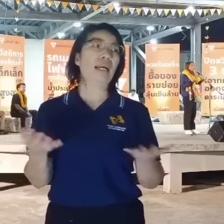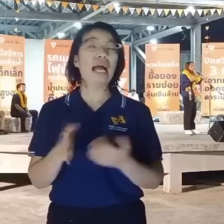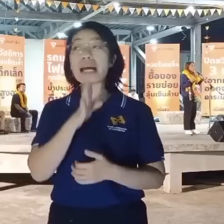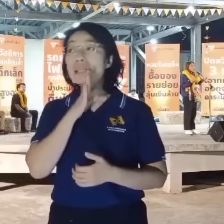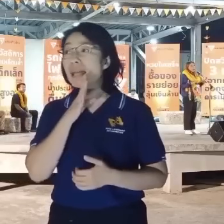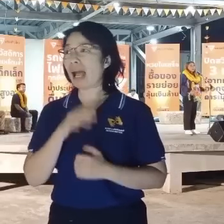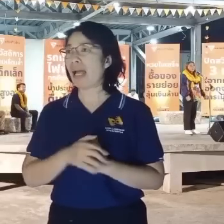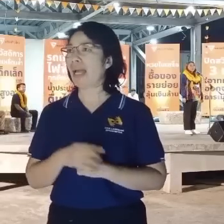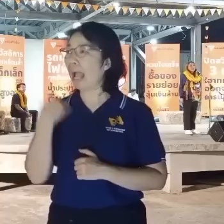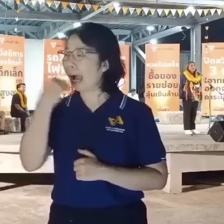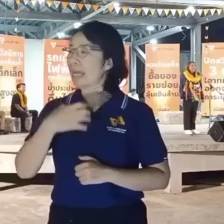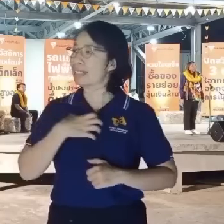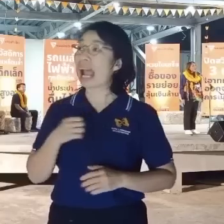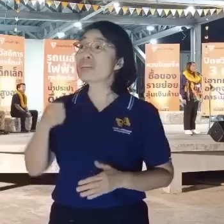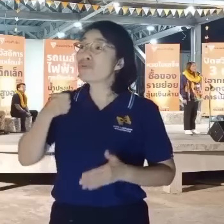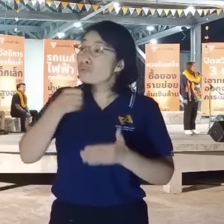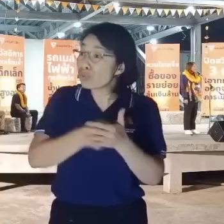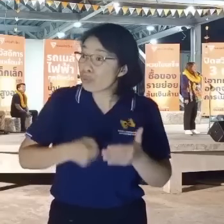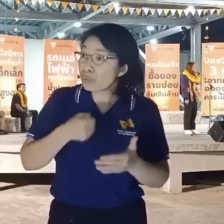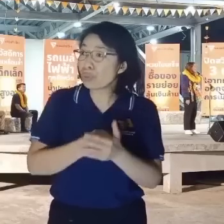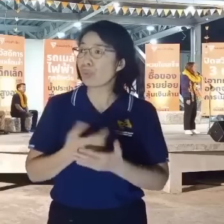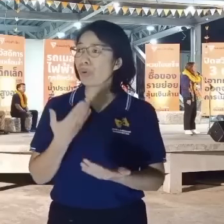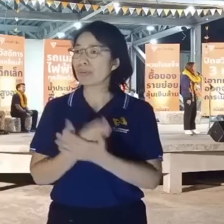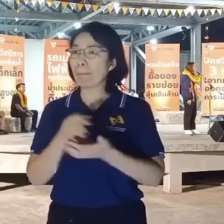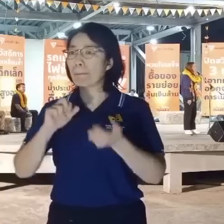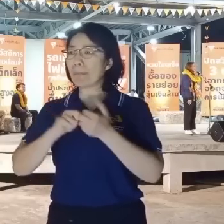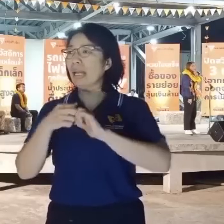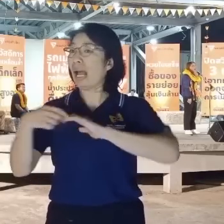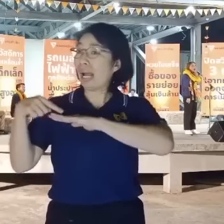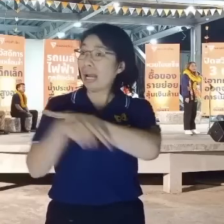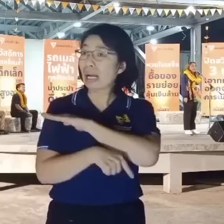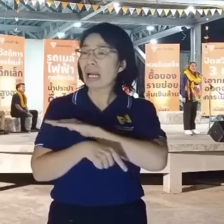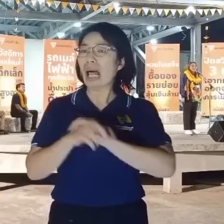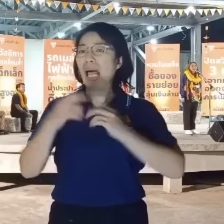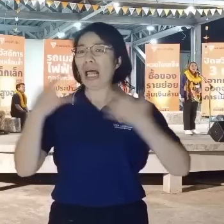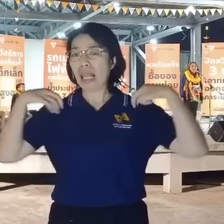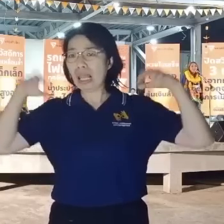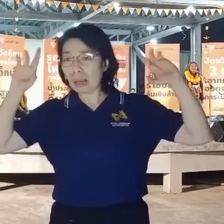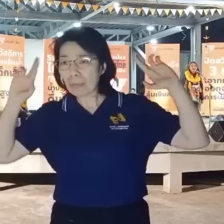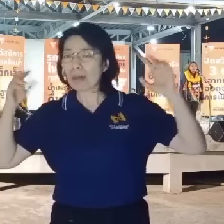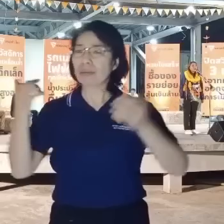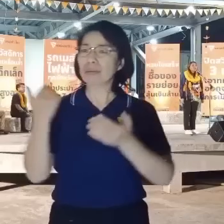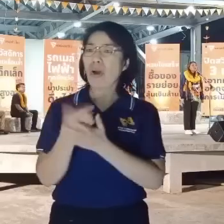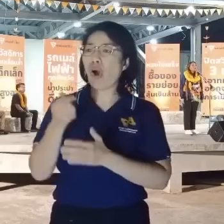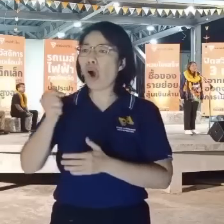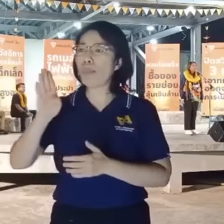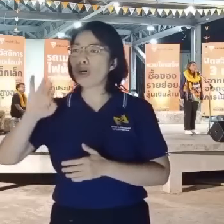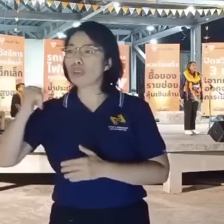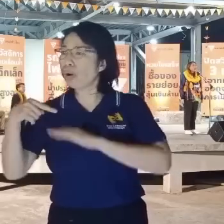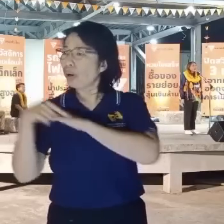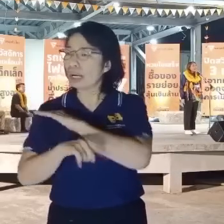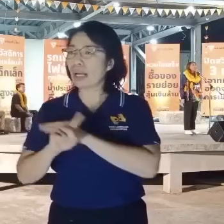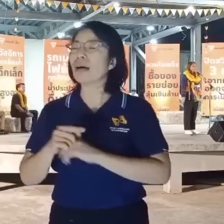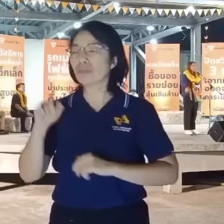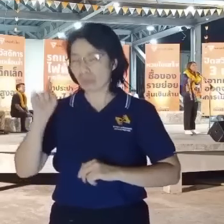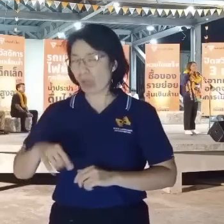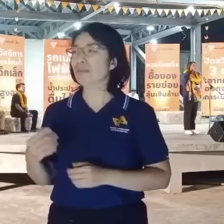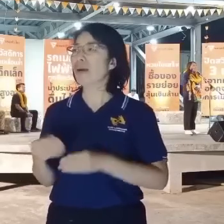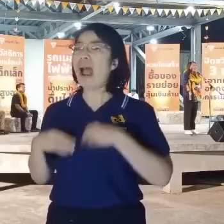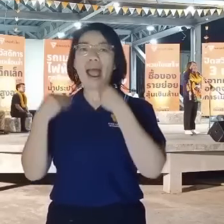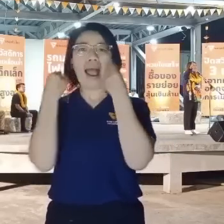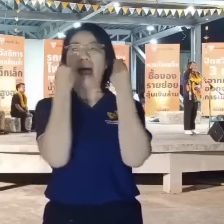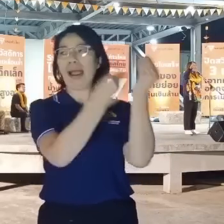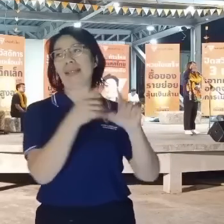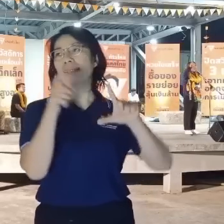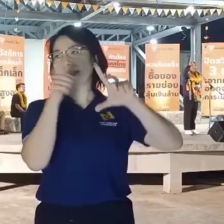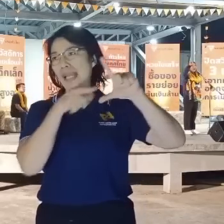ะมีคนสู้กับการคอร์รัปชันในระบบราชการคอร์รัปชันในท้องถิ่นก็ต้องเป็นก้าวไกลที่ยืนหนึ่งใช่ไม่